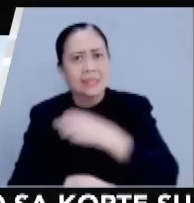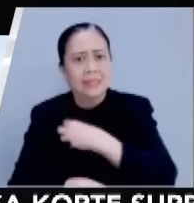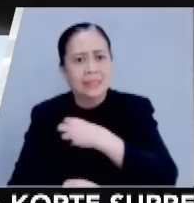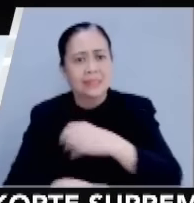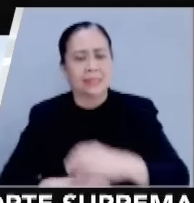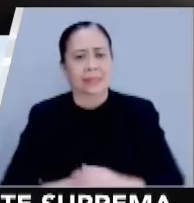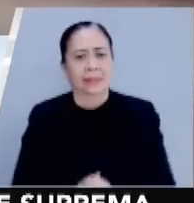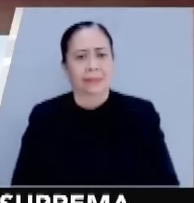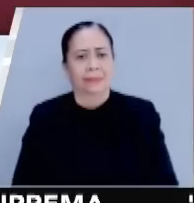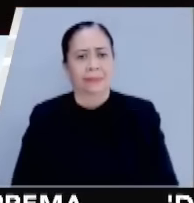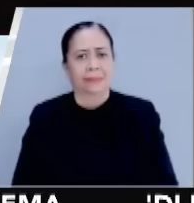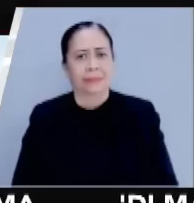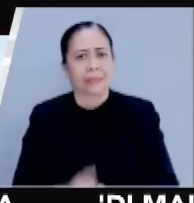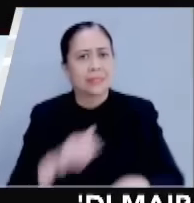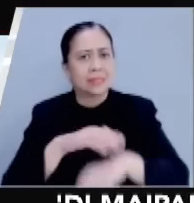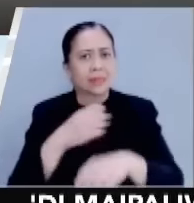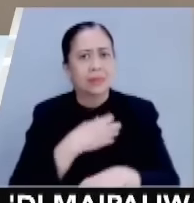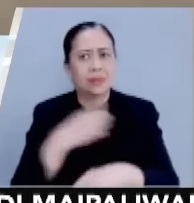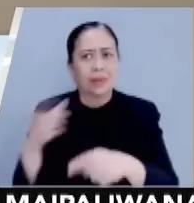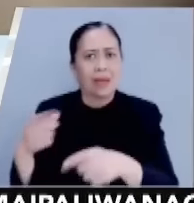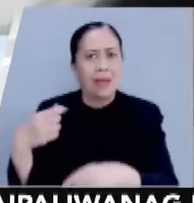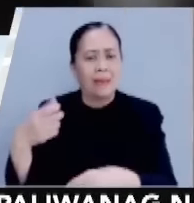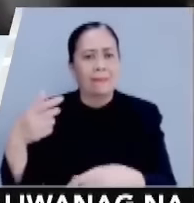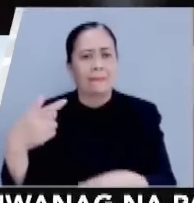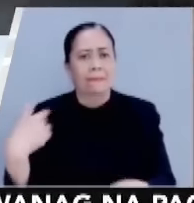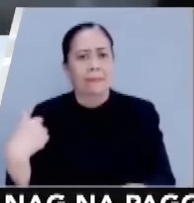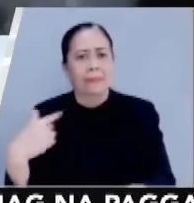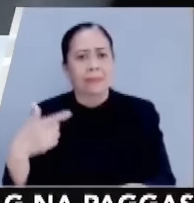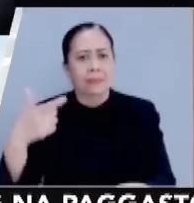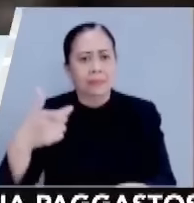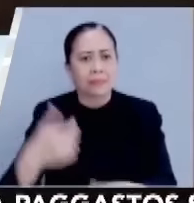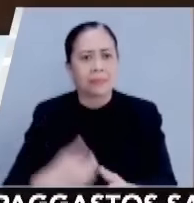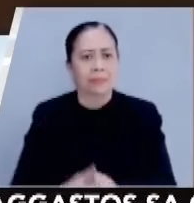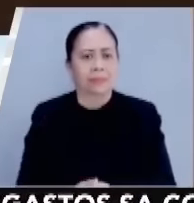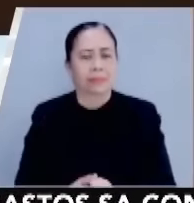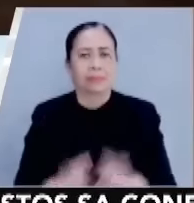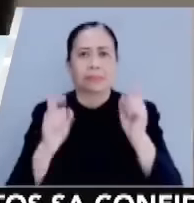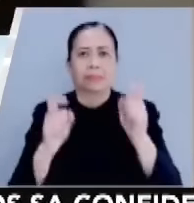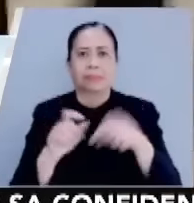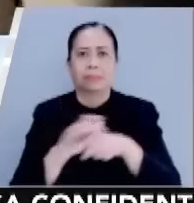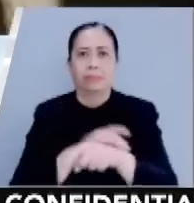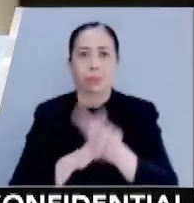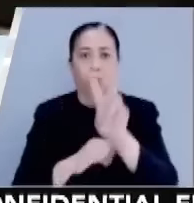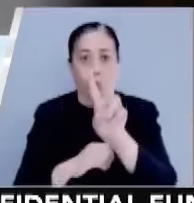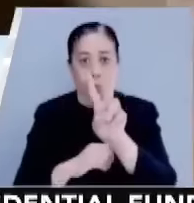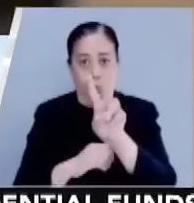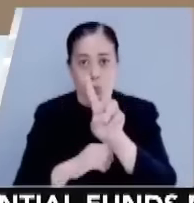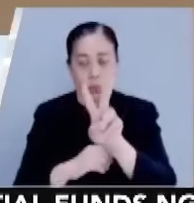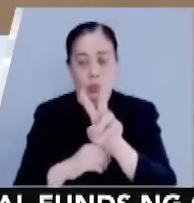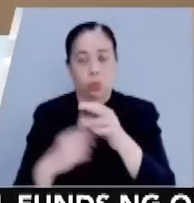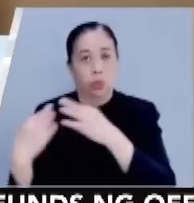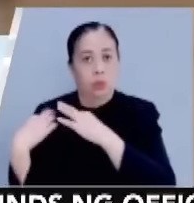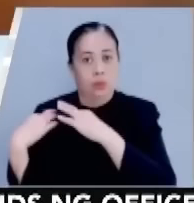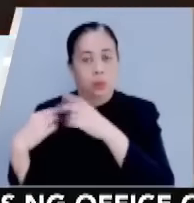Tawag ka na pulis! Nabaril na yung dalawa natin kasama! Mabilis na tumakas ang dalawang namaril. Si Pura, binaril!